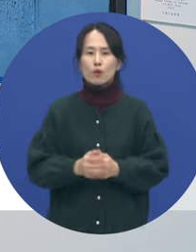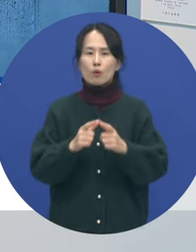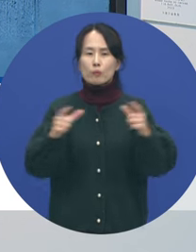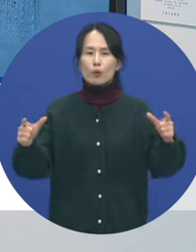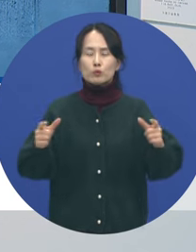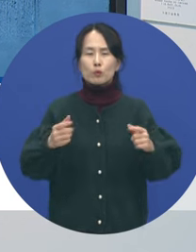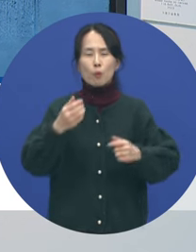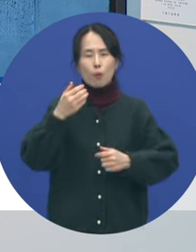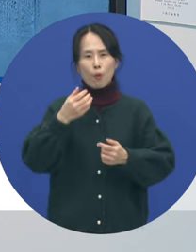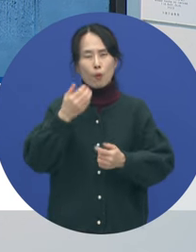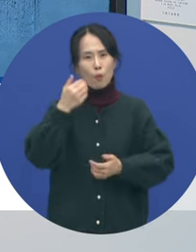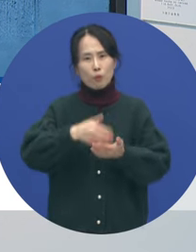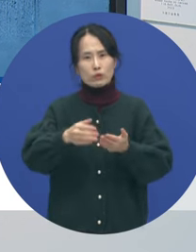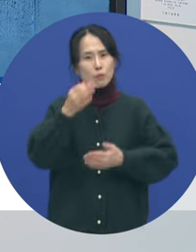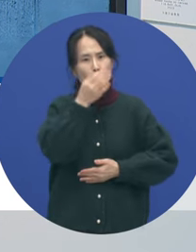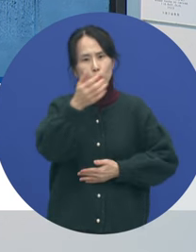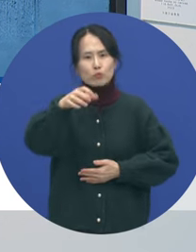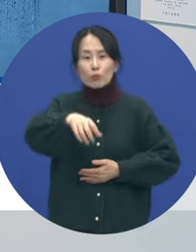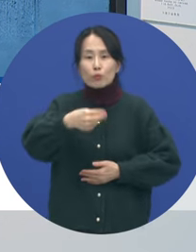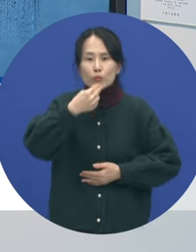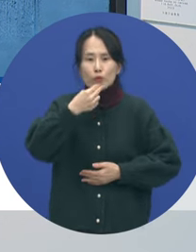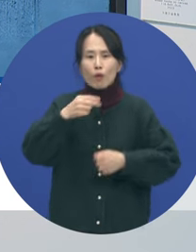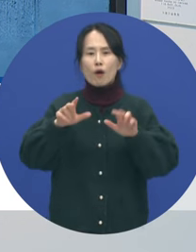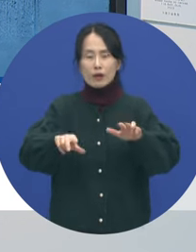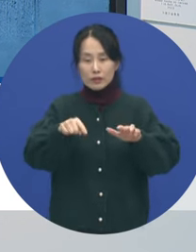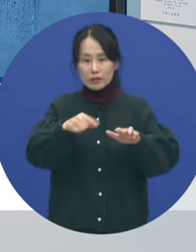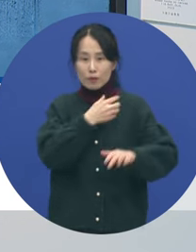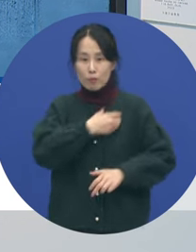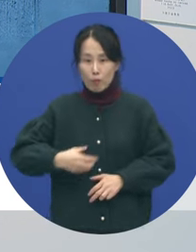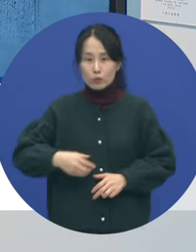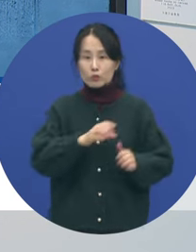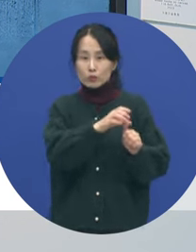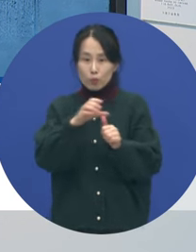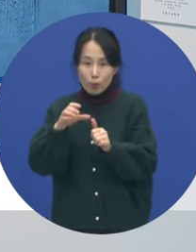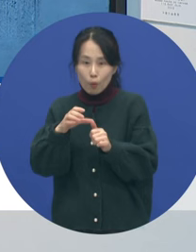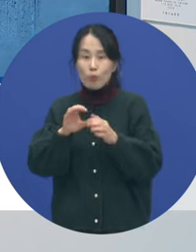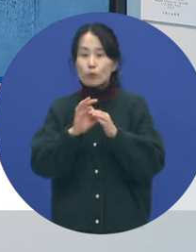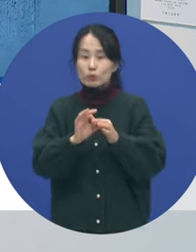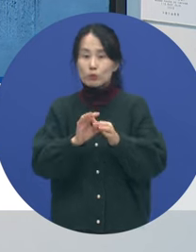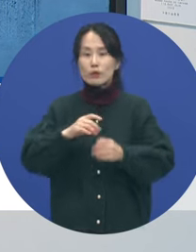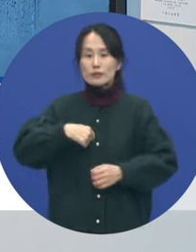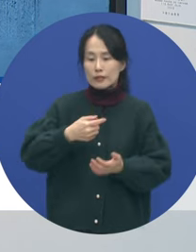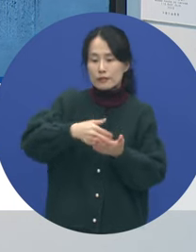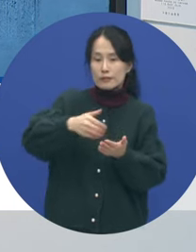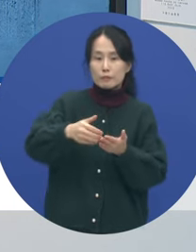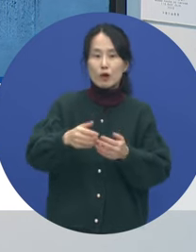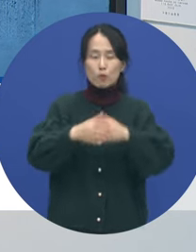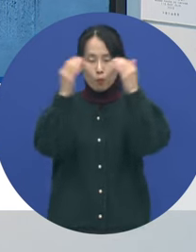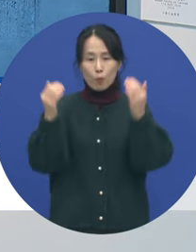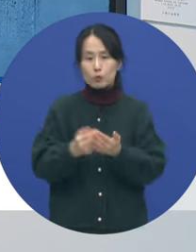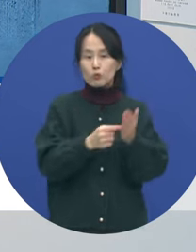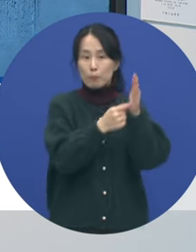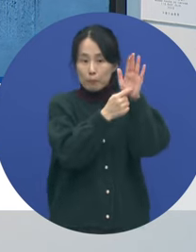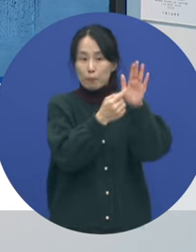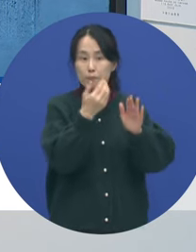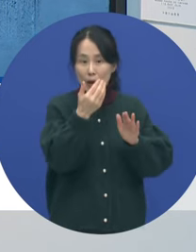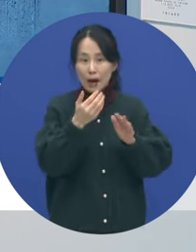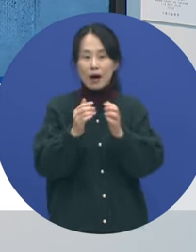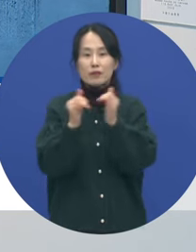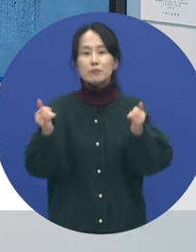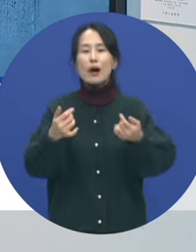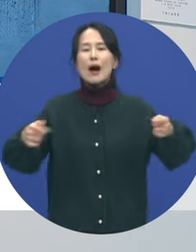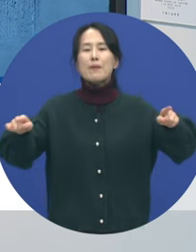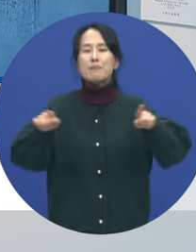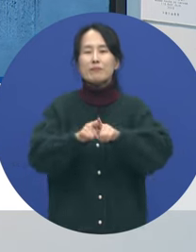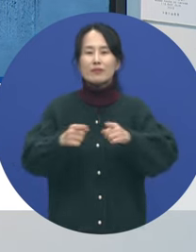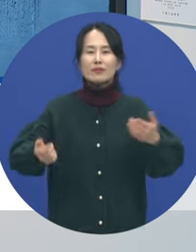없었는데 이 상설 전시 공간을 통해서 자기가 작업한 걸 다 발표도 하고 또 여기 주민들하고 같이